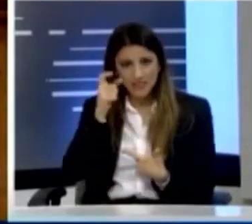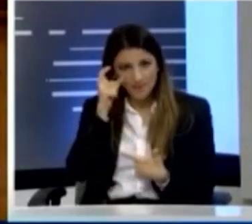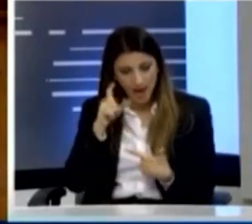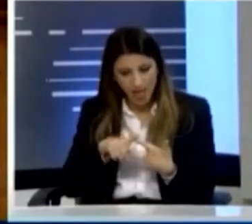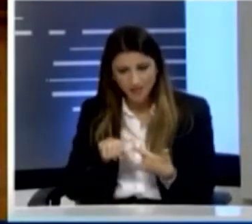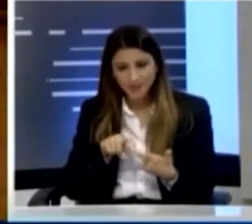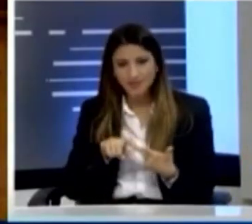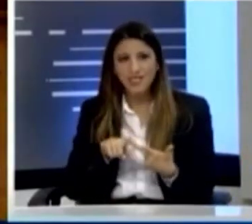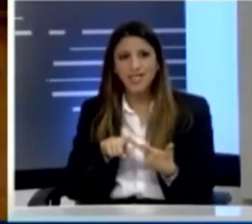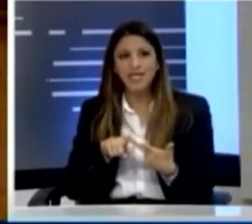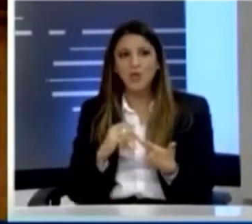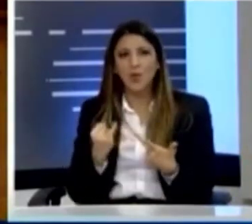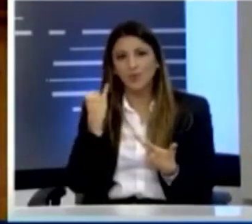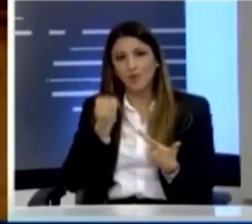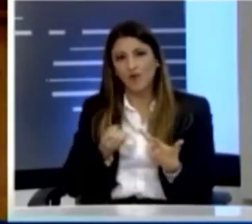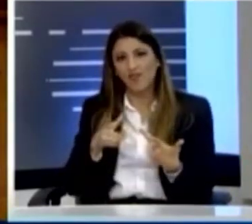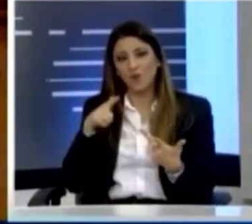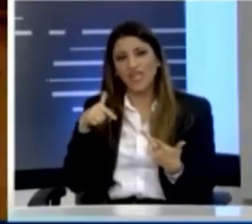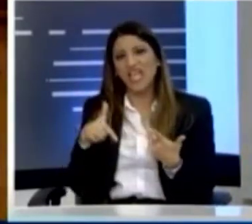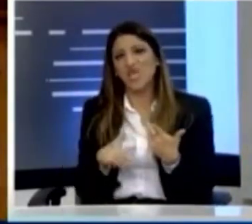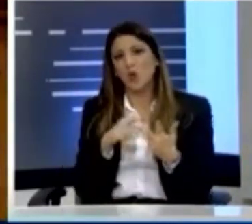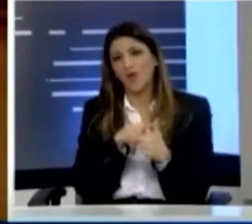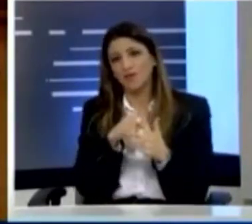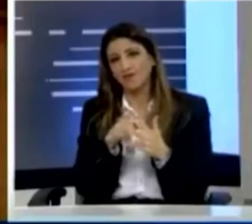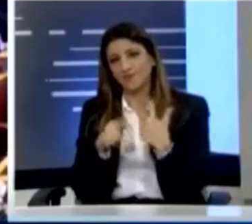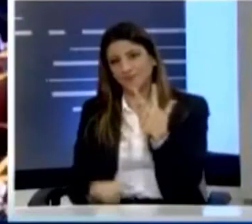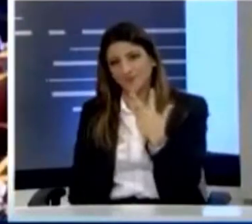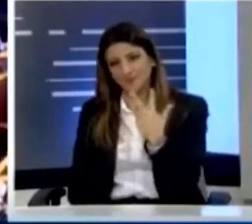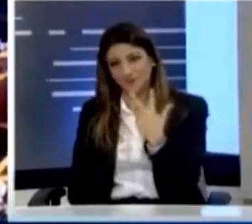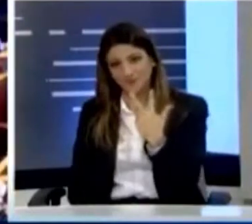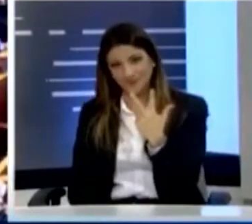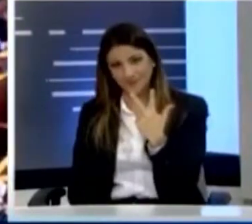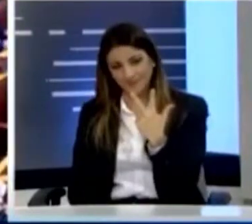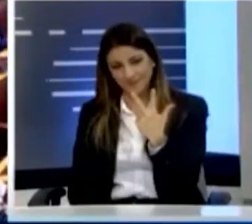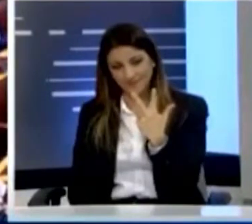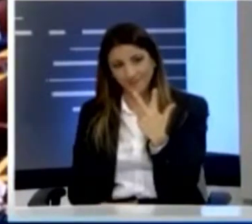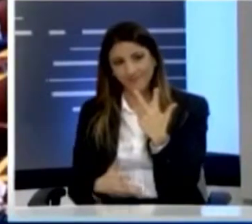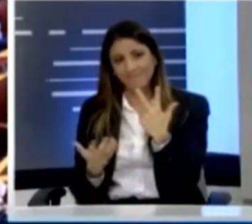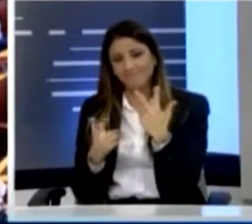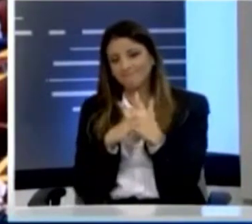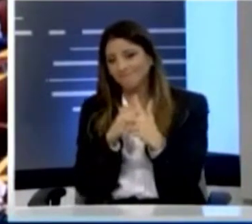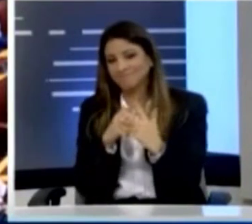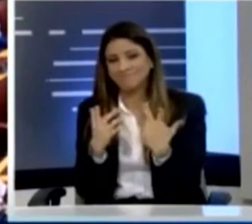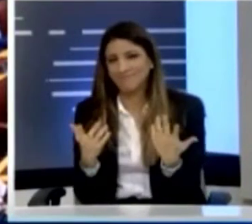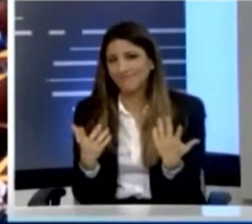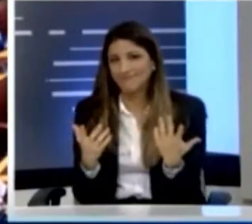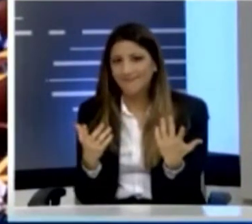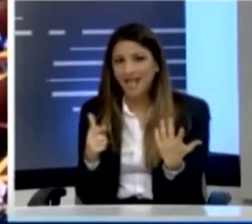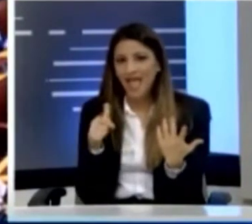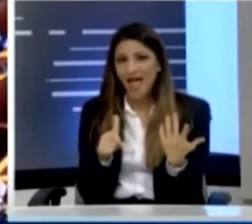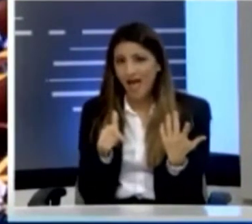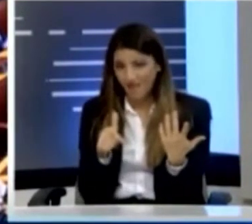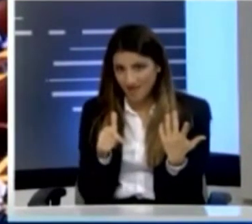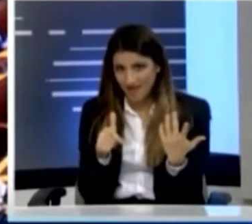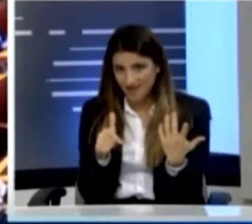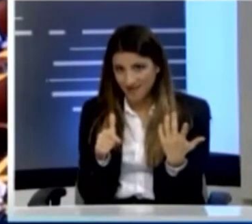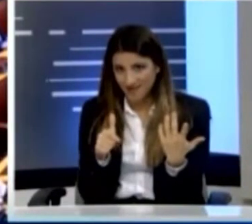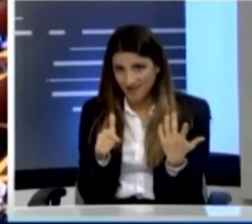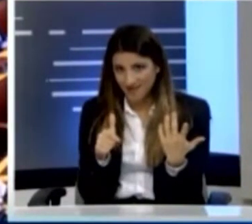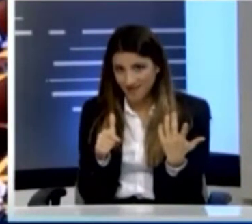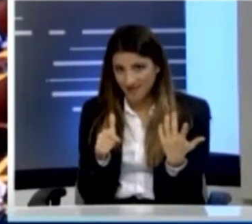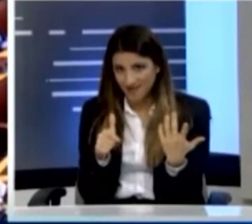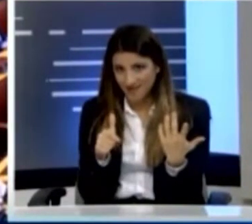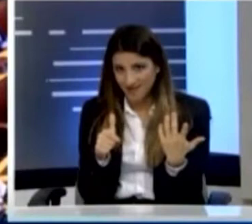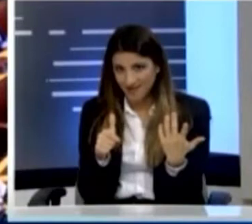Σαμαράς, ο Άδωνης Γεωργιάδης και εγώ. Ιδού λοιπόν, προσέξτε, διότι αυτά σε λίγο θα ανέβουν σε παραστάσεις